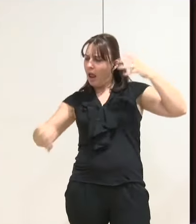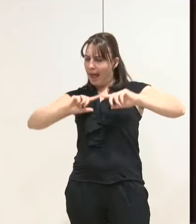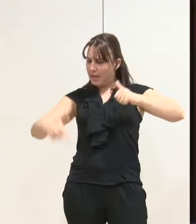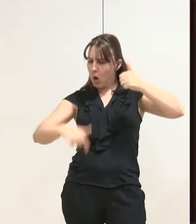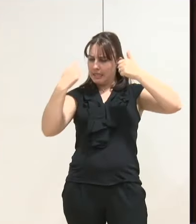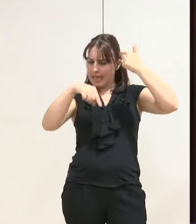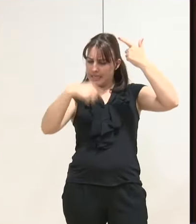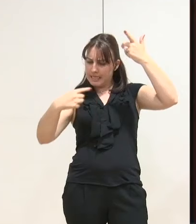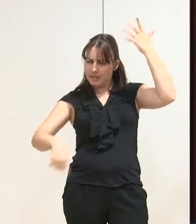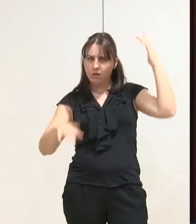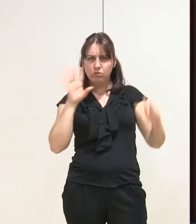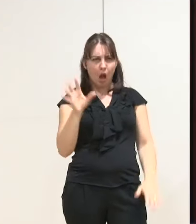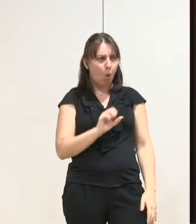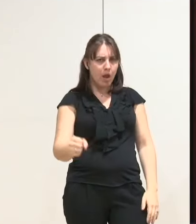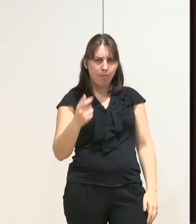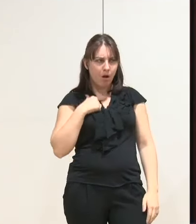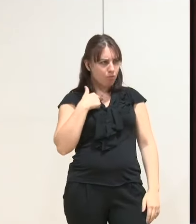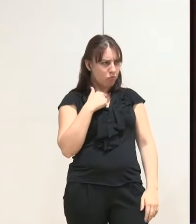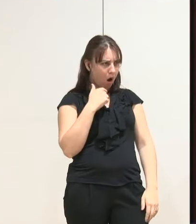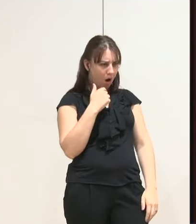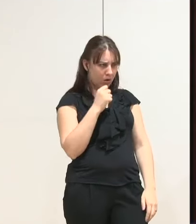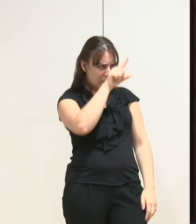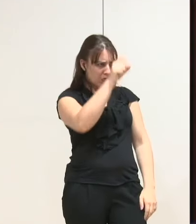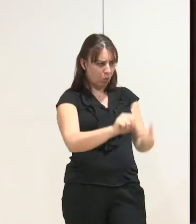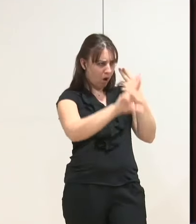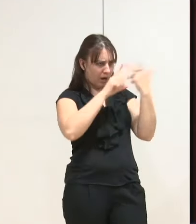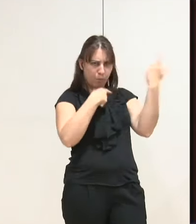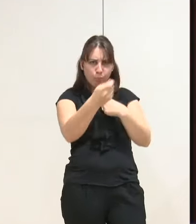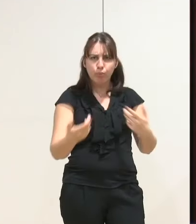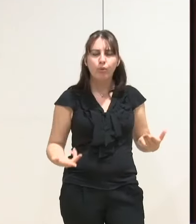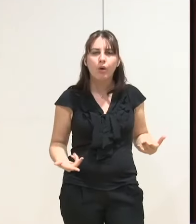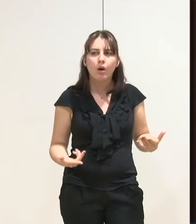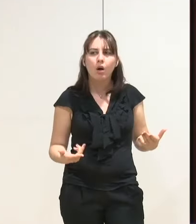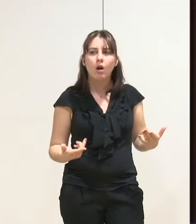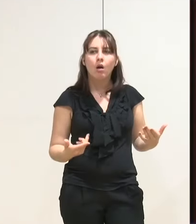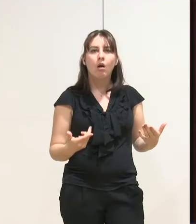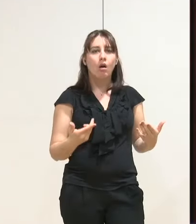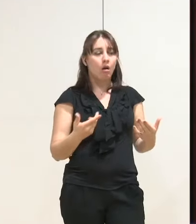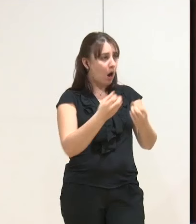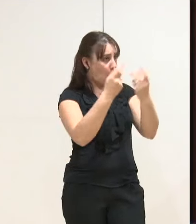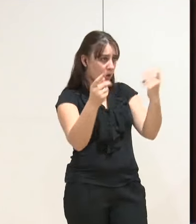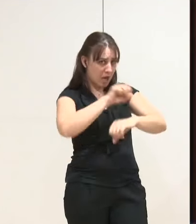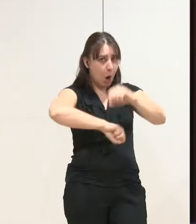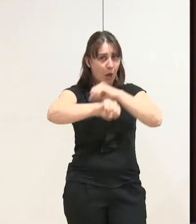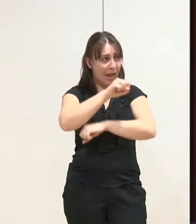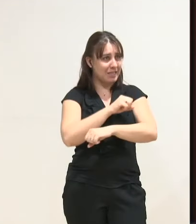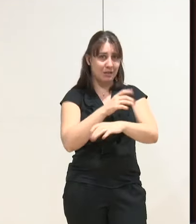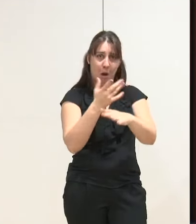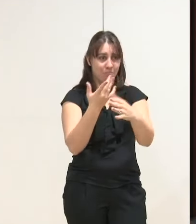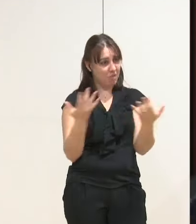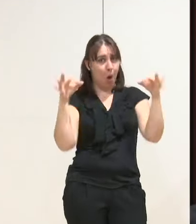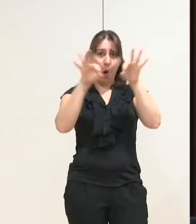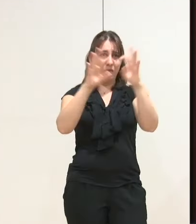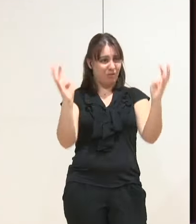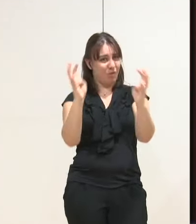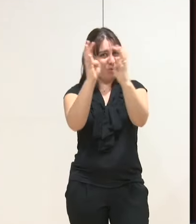c'est absolument pas la réponse à la question alors moi ce que je moi ce que je je vous donne rendez-vous dans pas